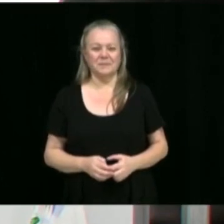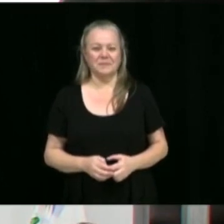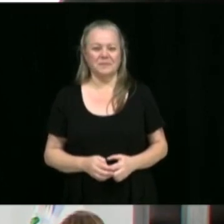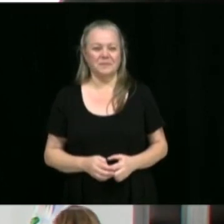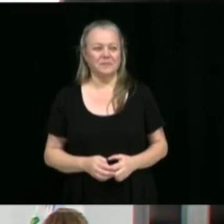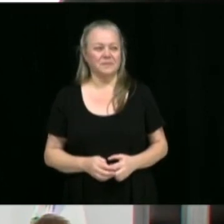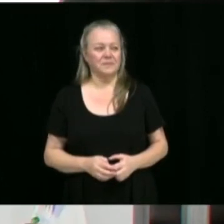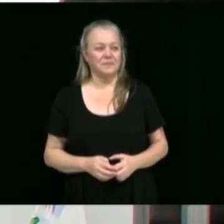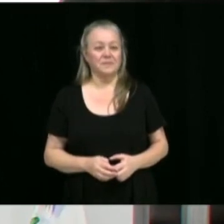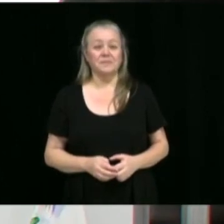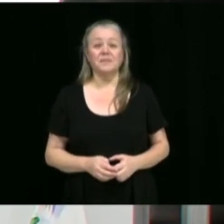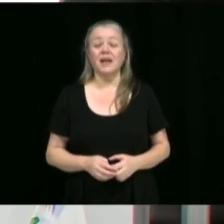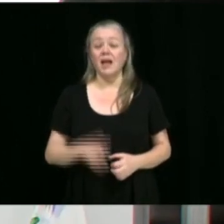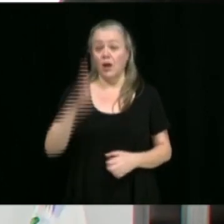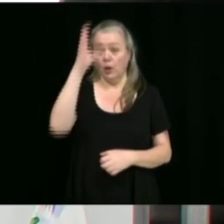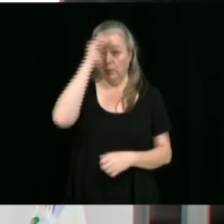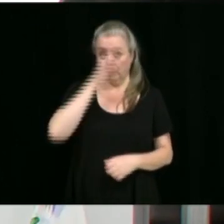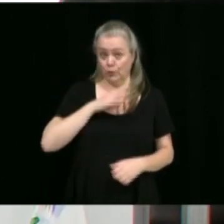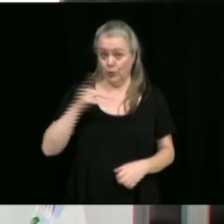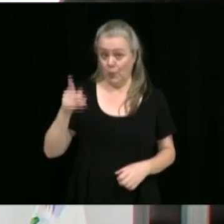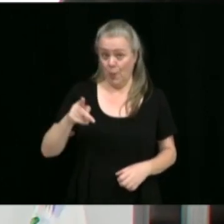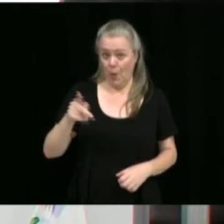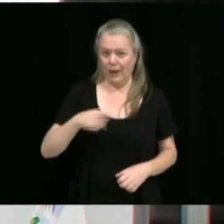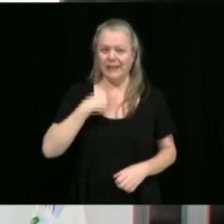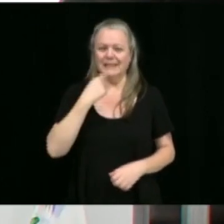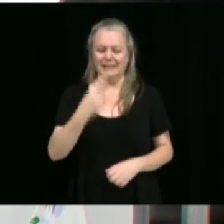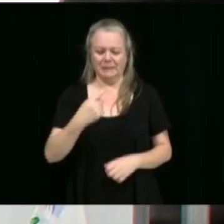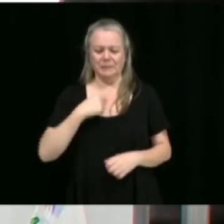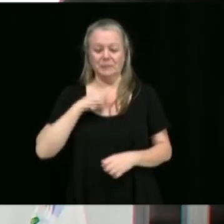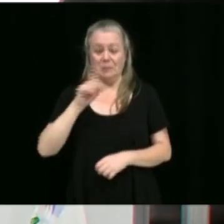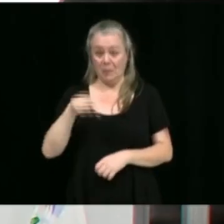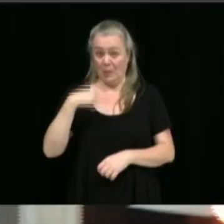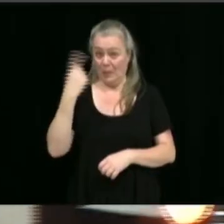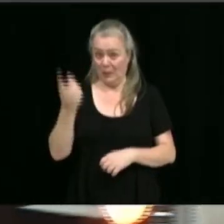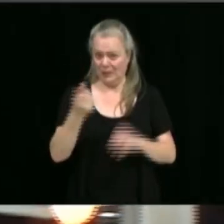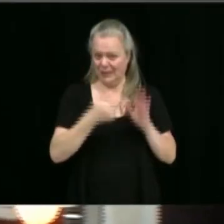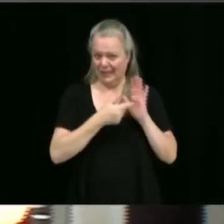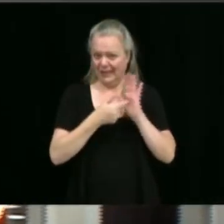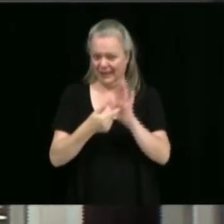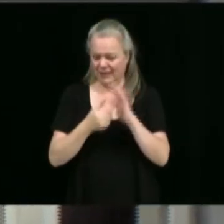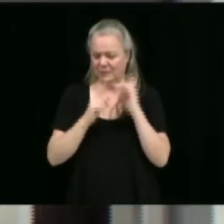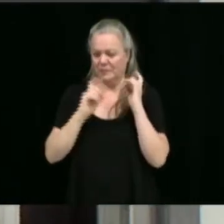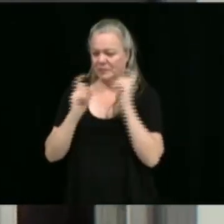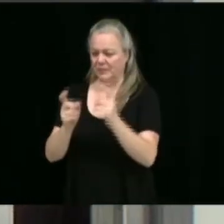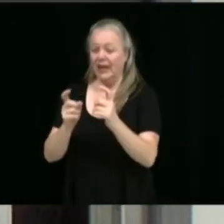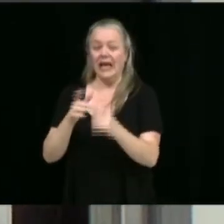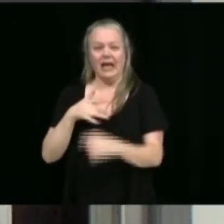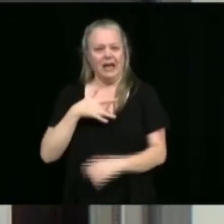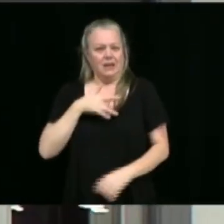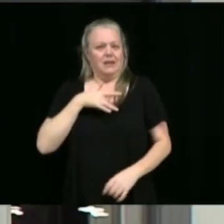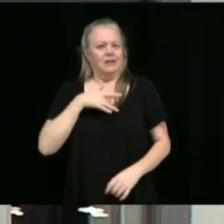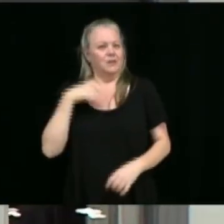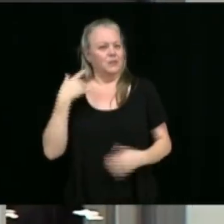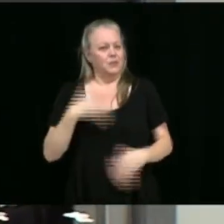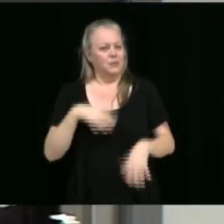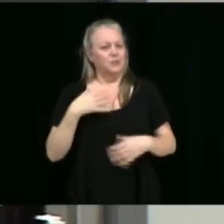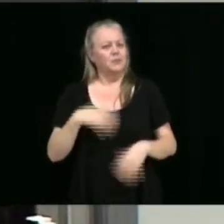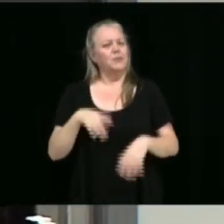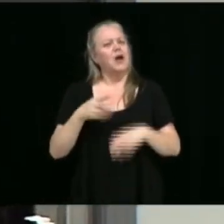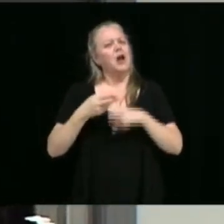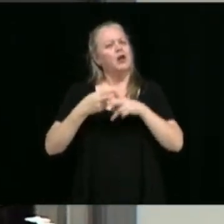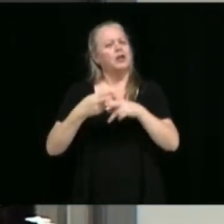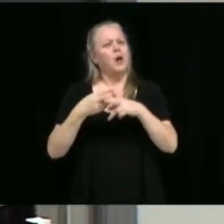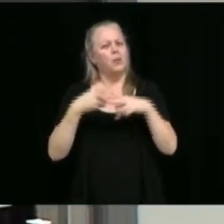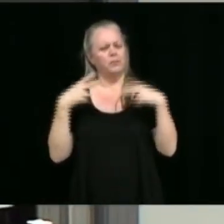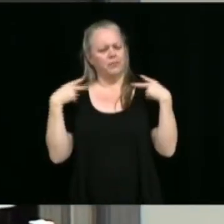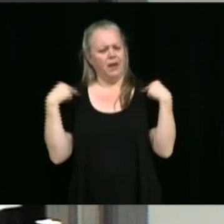Je suis très, très ému pour la prochaine remise, puisque c'est notre mention ambassadeur. La mention